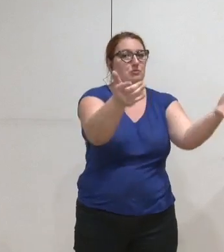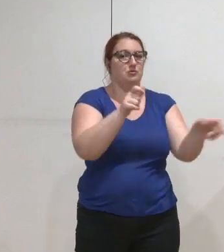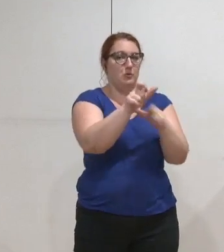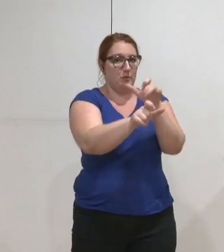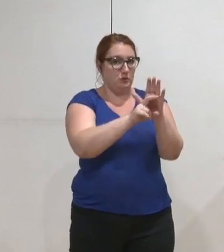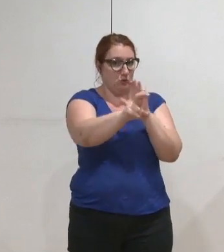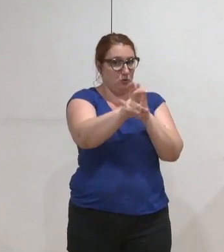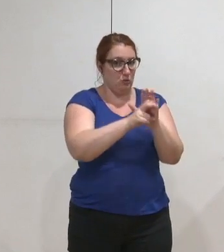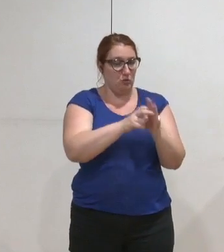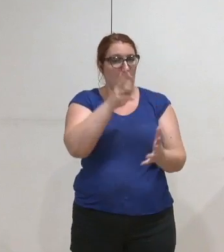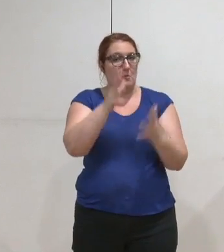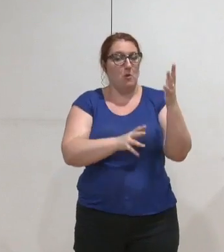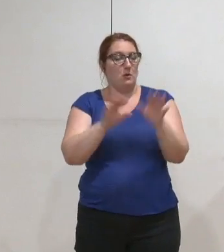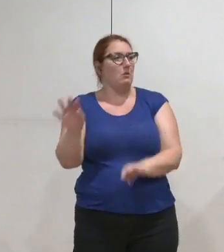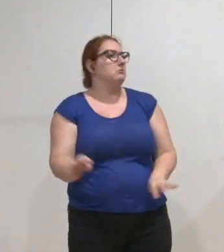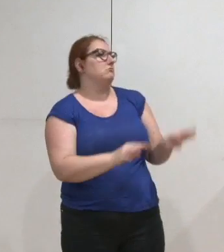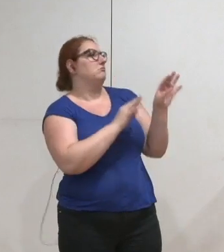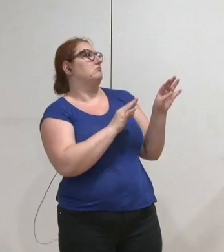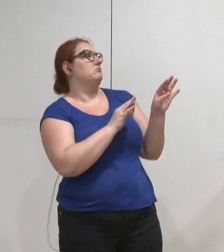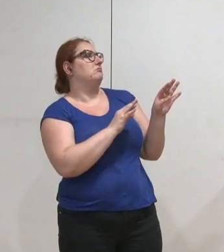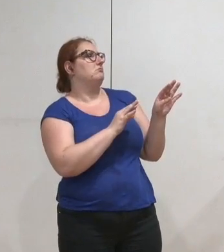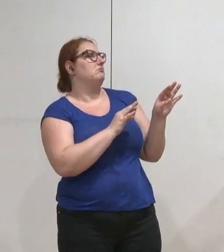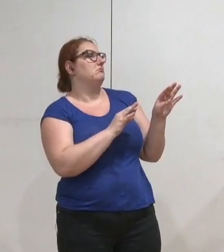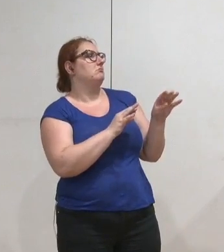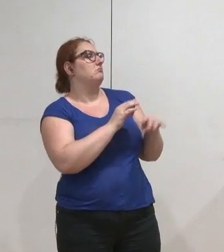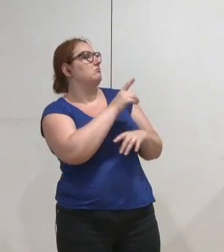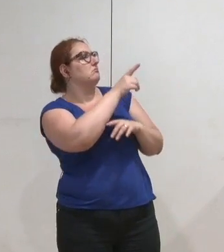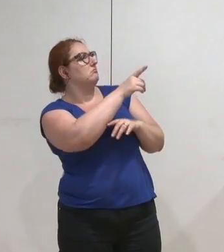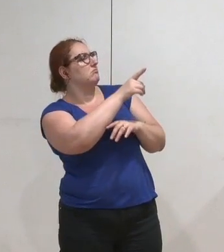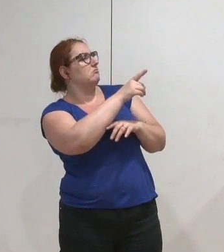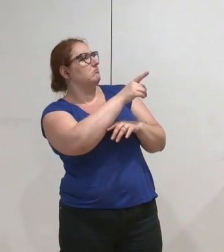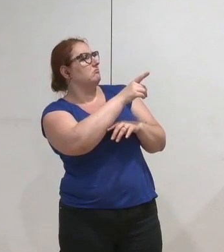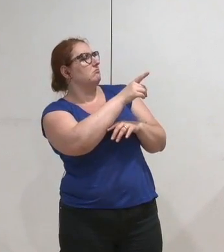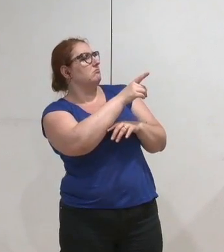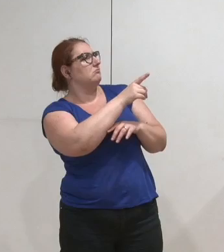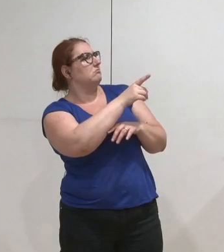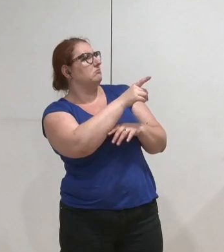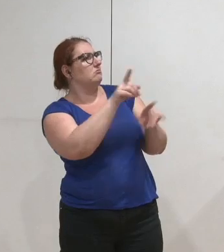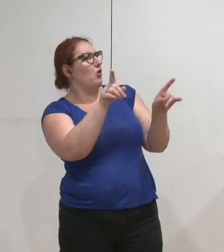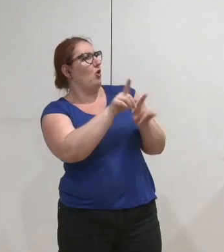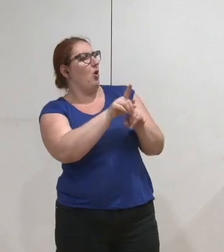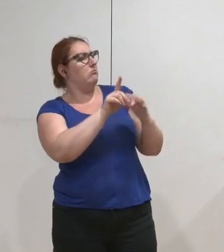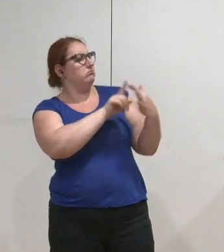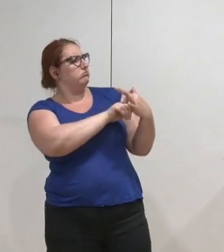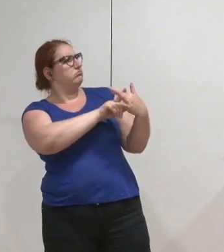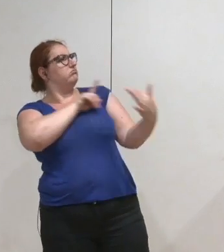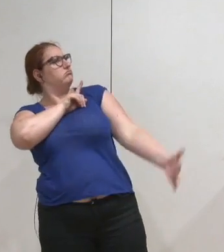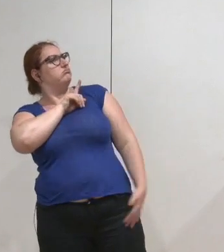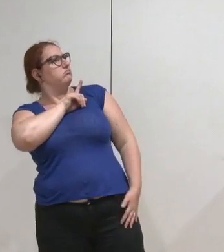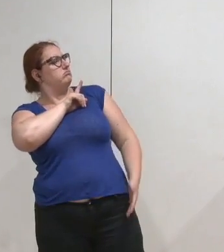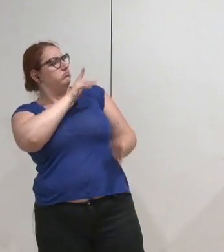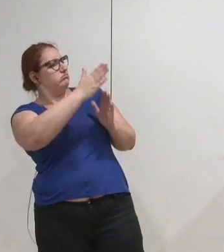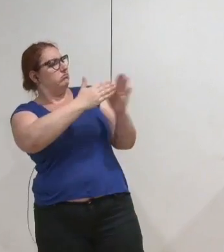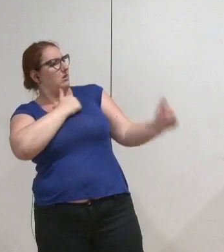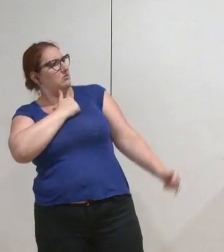peuvent considérer que vous les avez au fond exclus de cette démarche